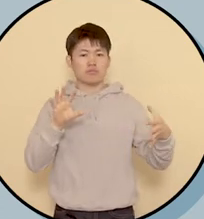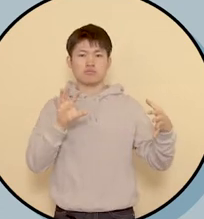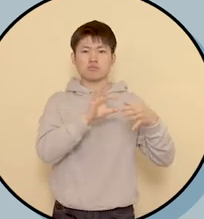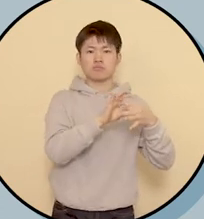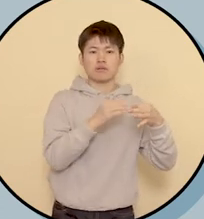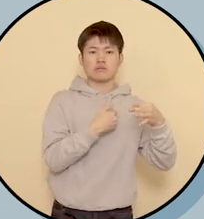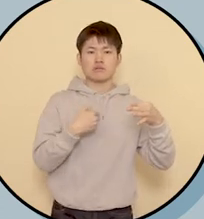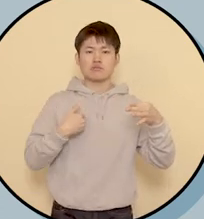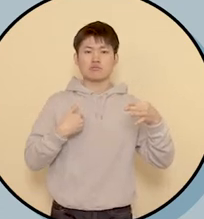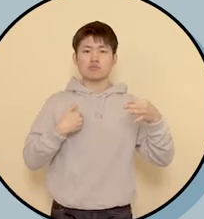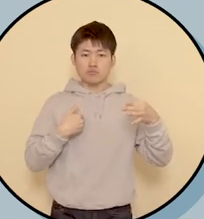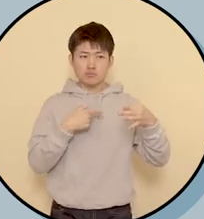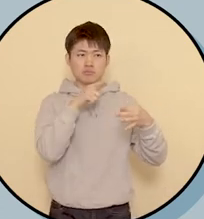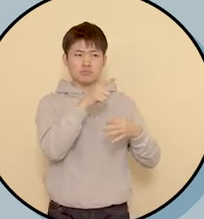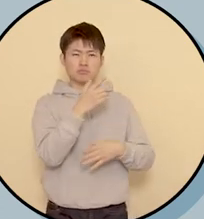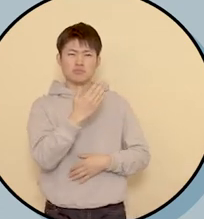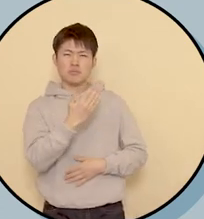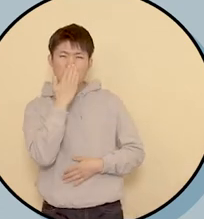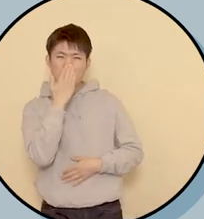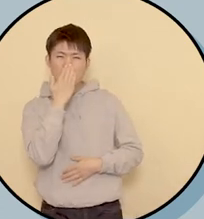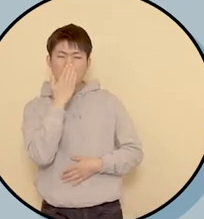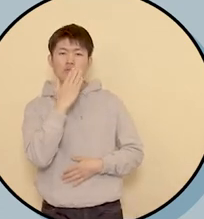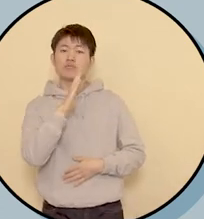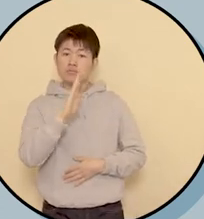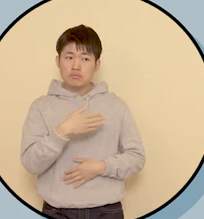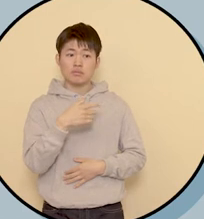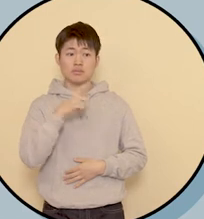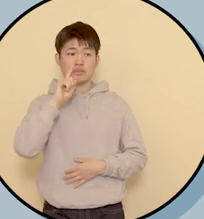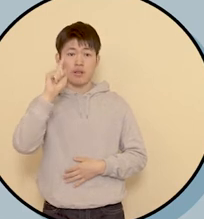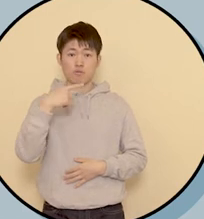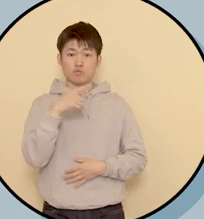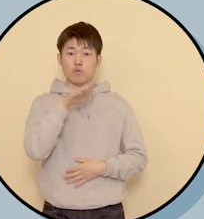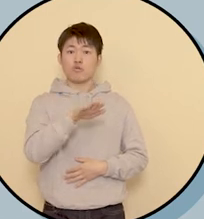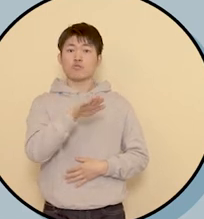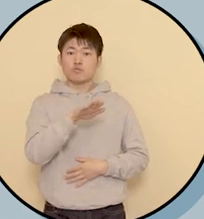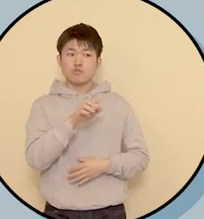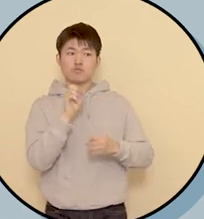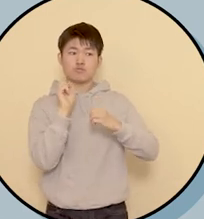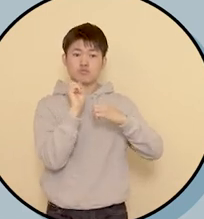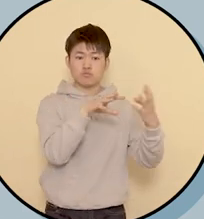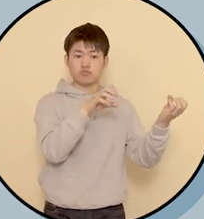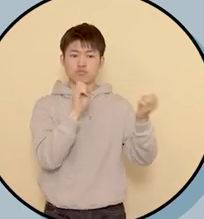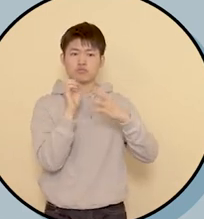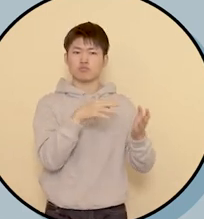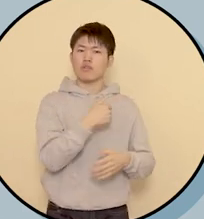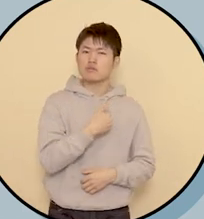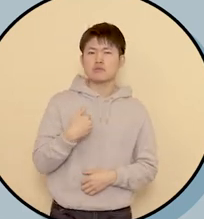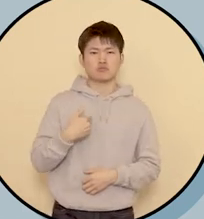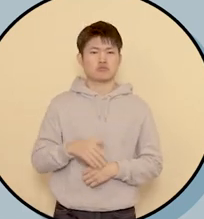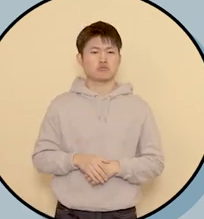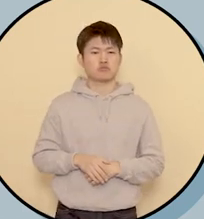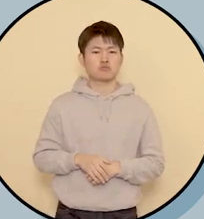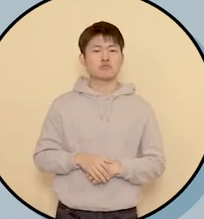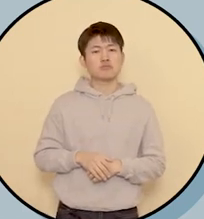か、なんかそれをきっかけにセリフがあれば苦手な人とも会話ができたりとかするとか、何